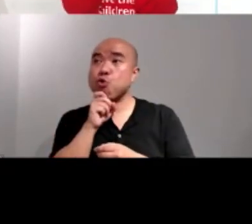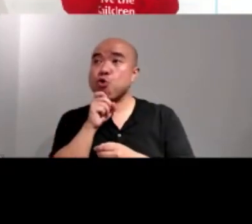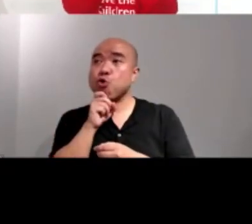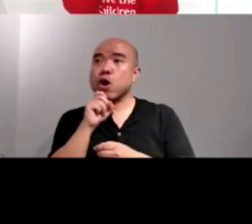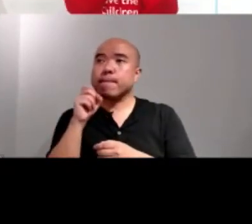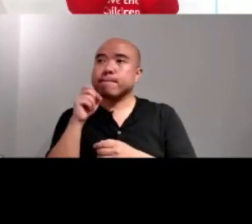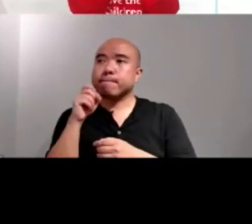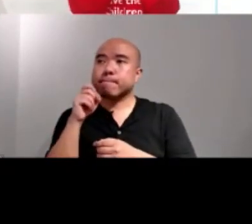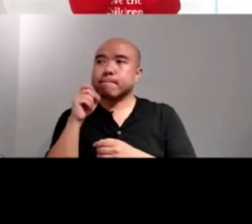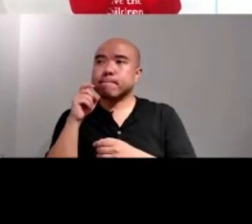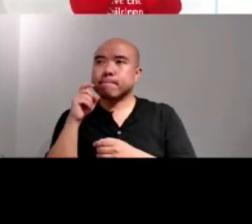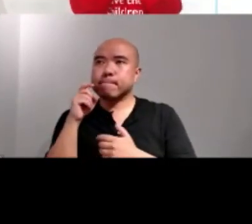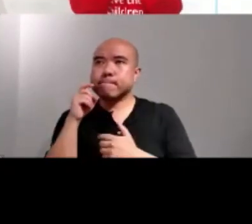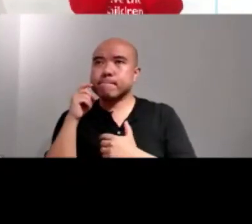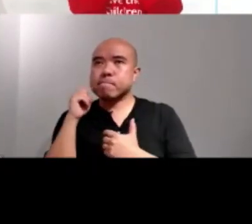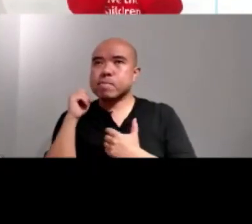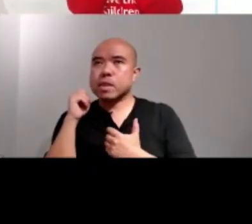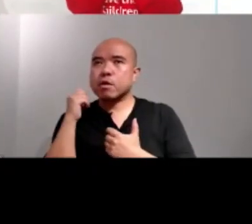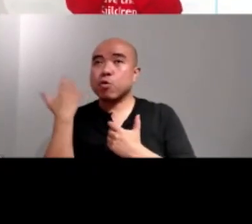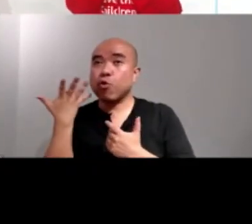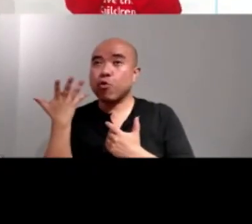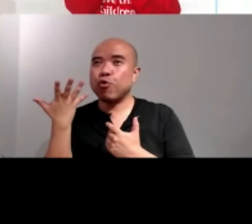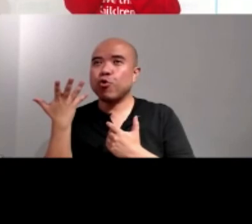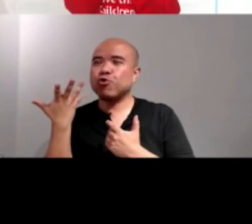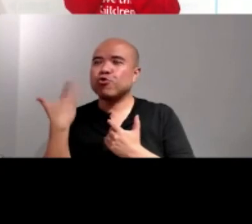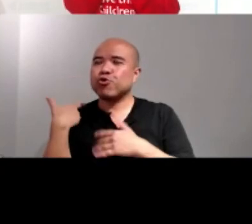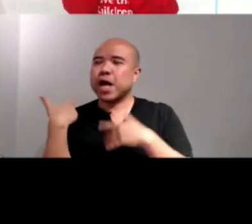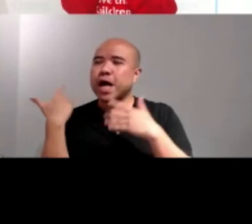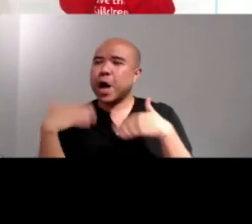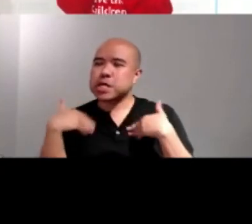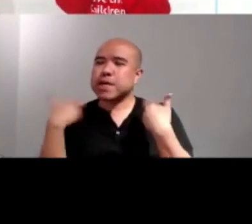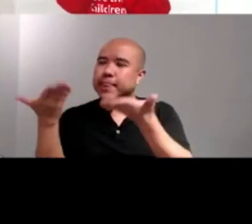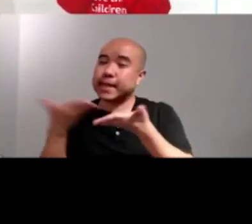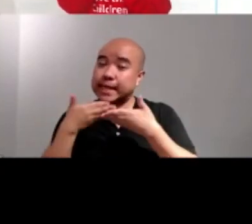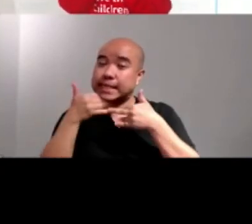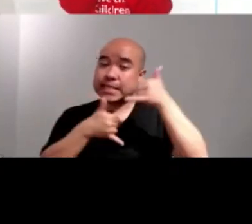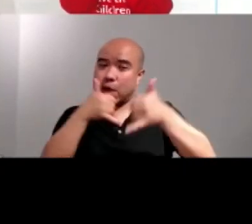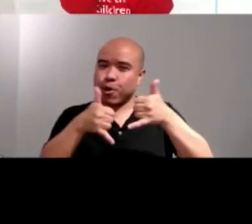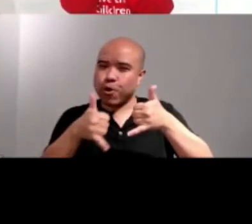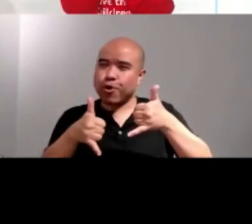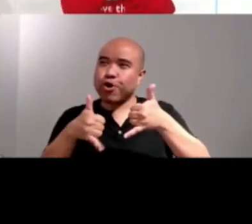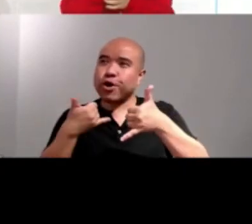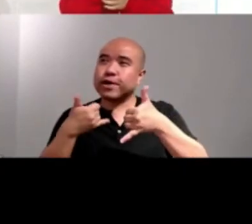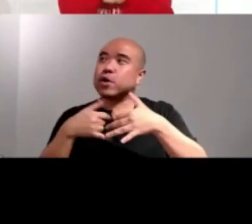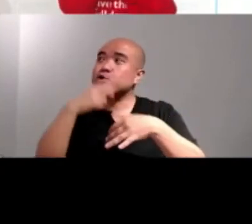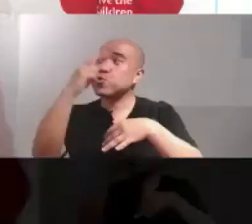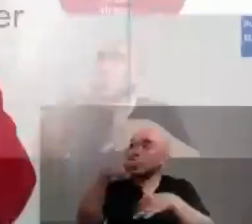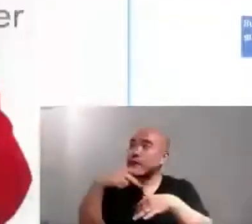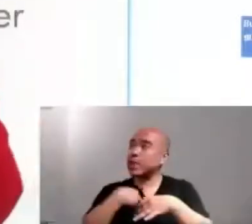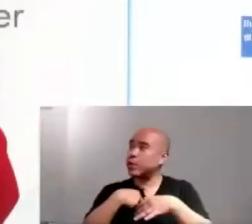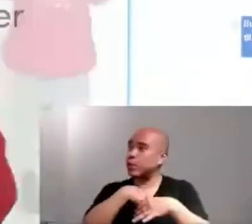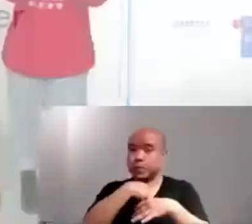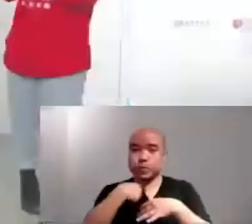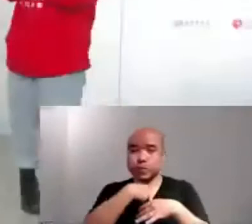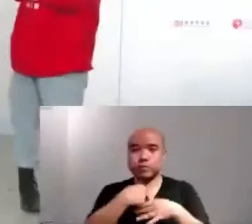影像设计都好啦，我们都很欢迎你们参加。如果有兴趣的话就可以联系我们啦，多谢。 好，